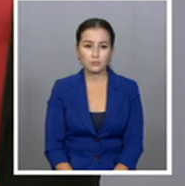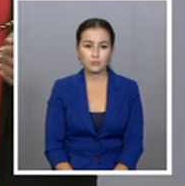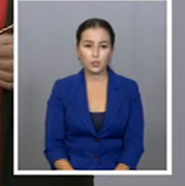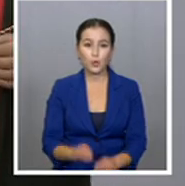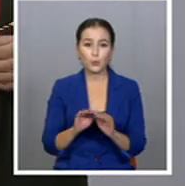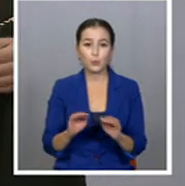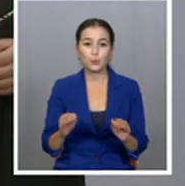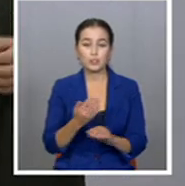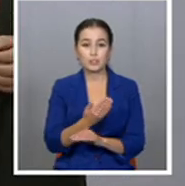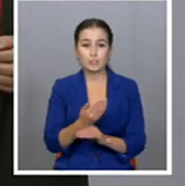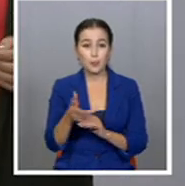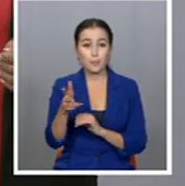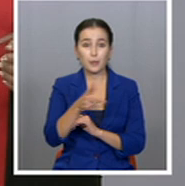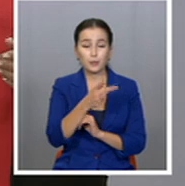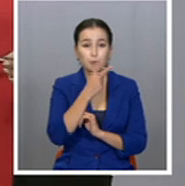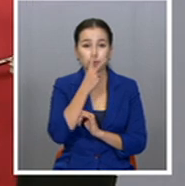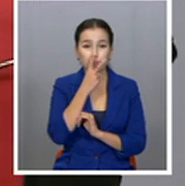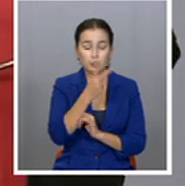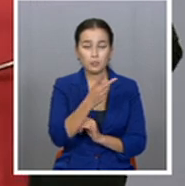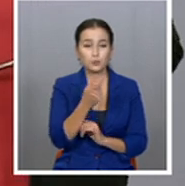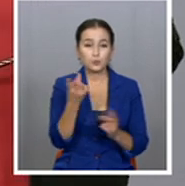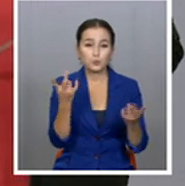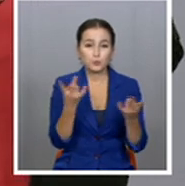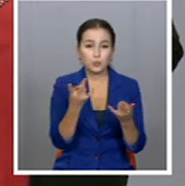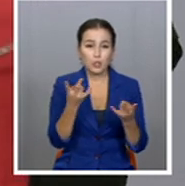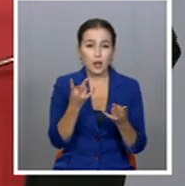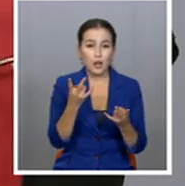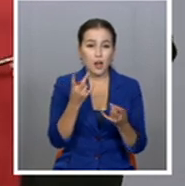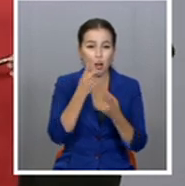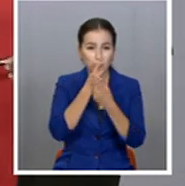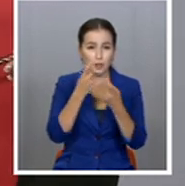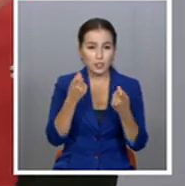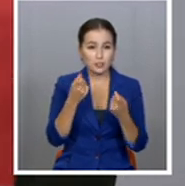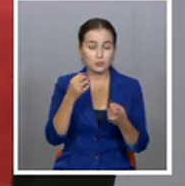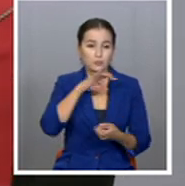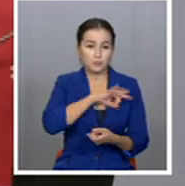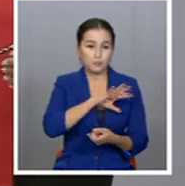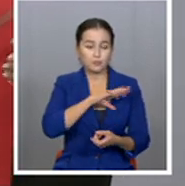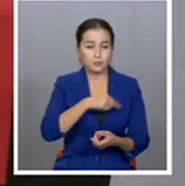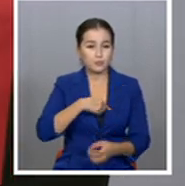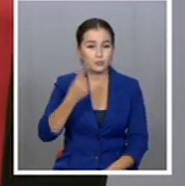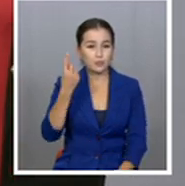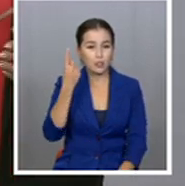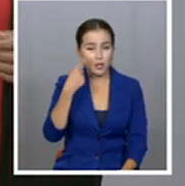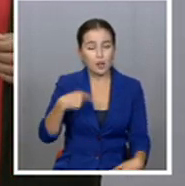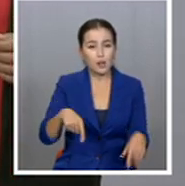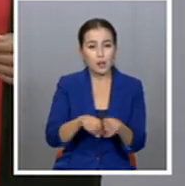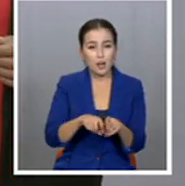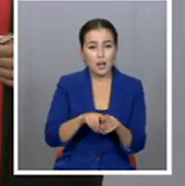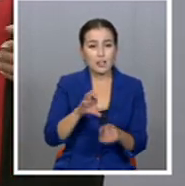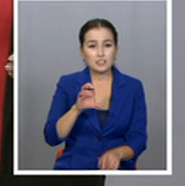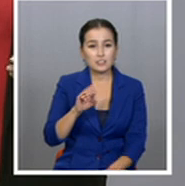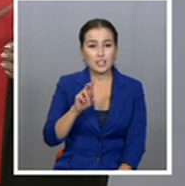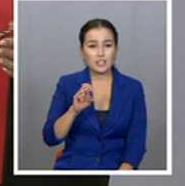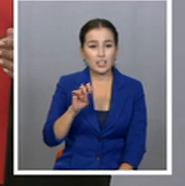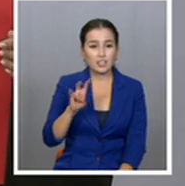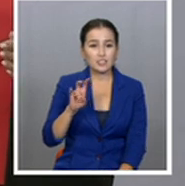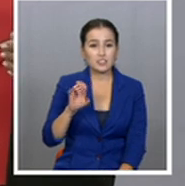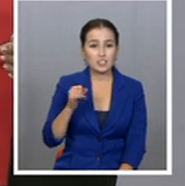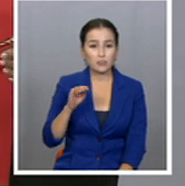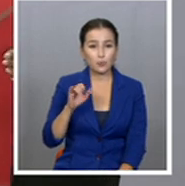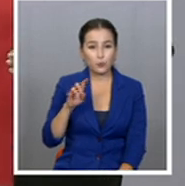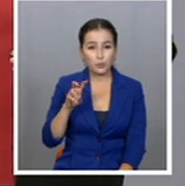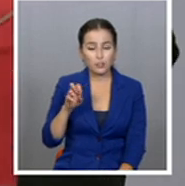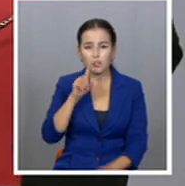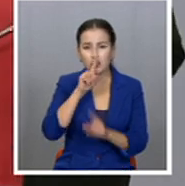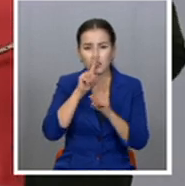Оқушылар, бейнебаяннан өздеріңізге қажетті ақпараттарды алды деп ойлаймын. Дегенмен, Сәкен Сейфуллин туралы ерекше